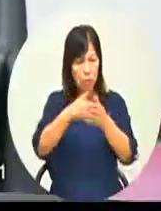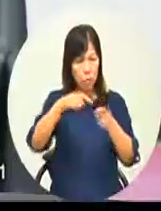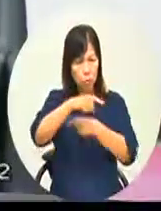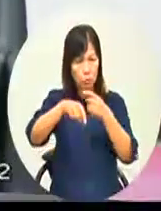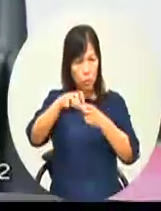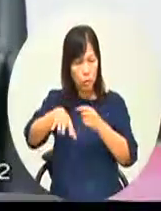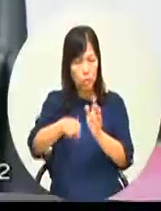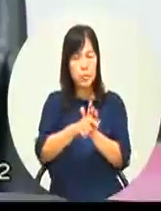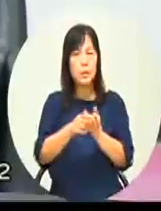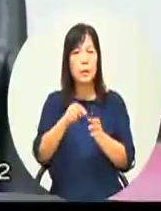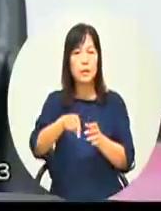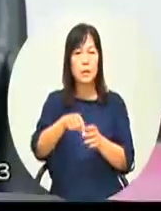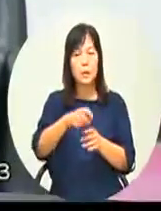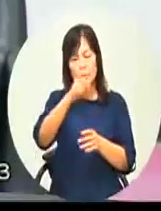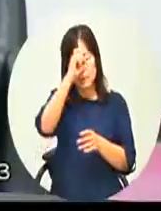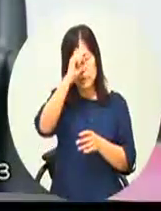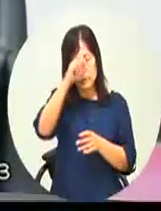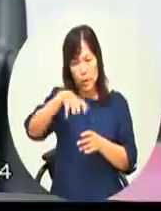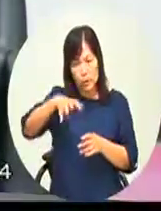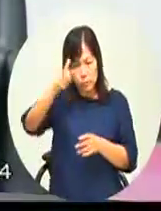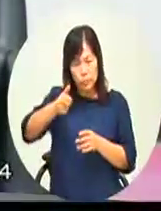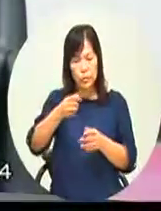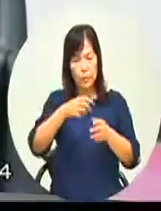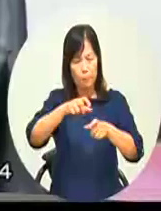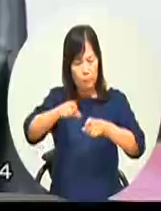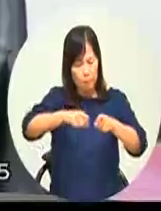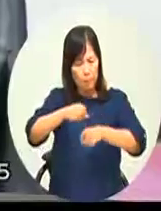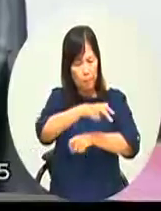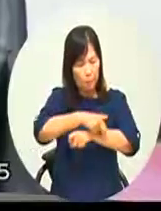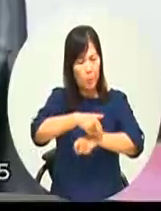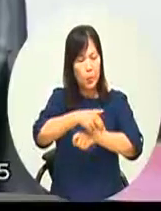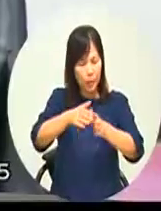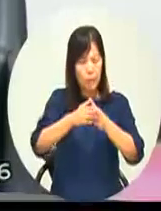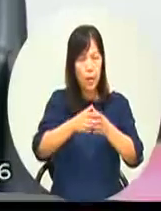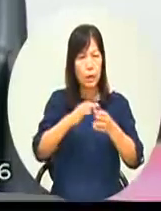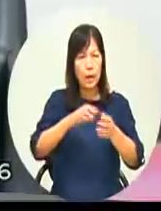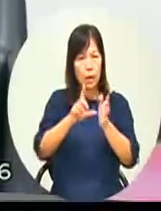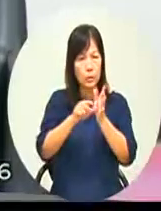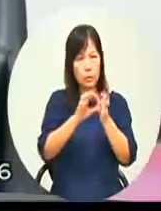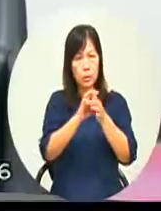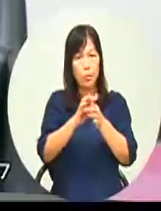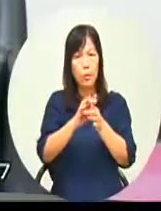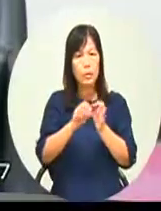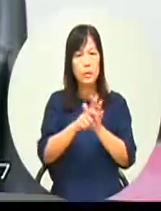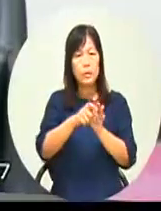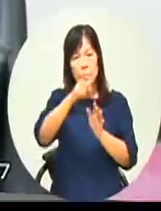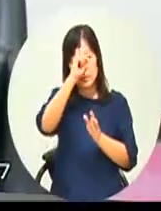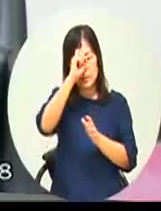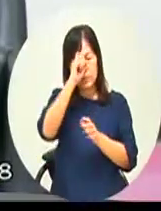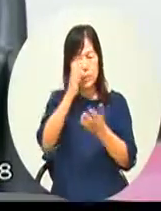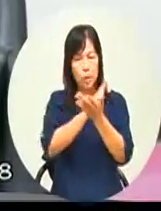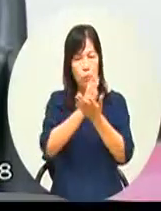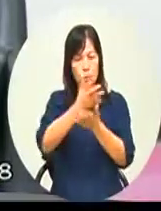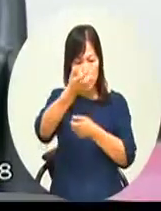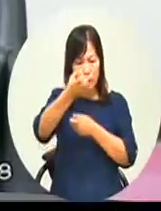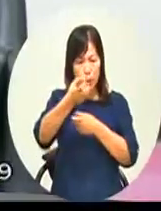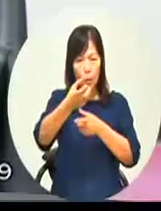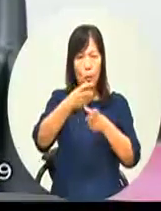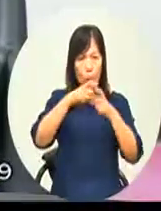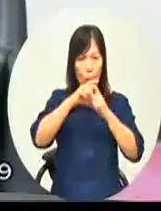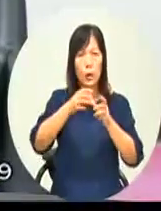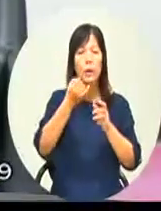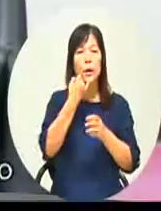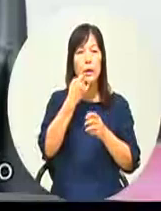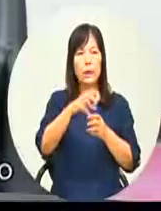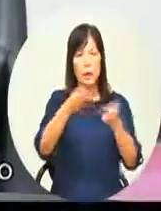局长你要好好的规划。那时间的关系，我希望你能够在书面给本席答复，因为这个议